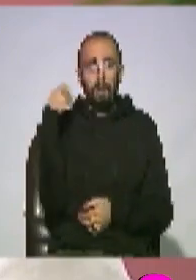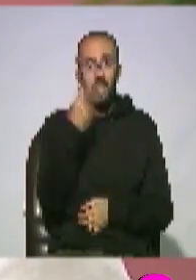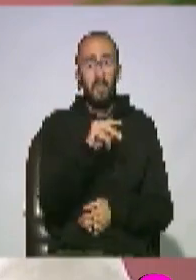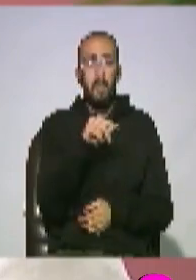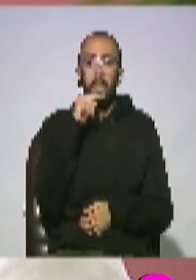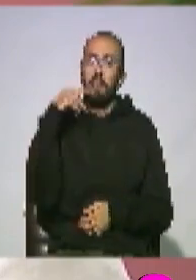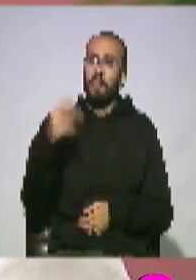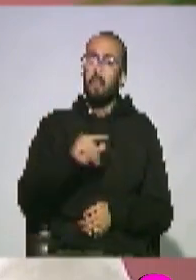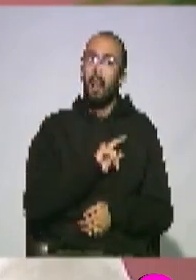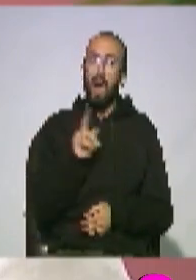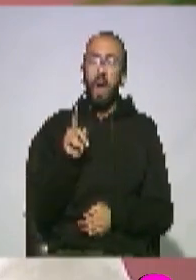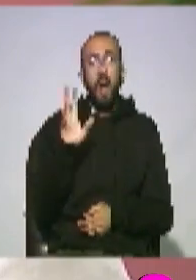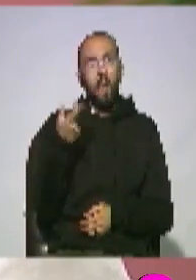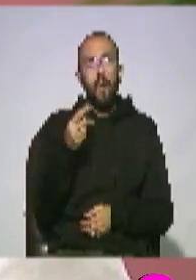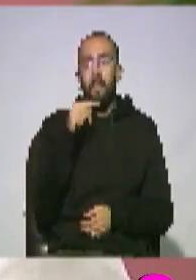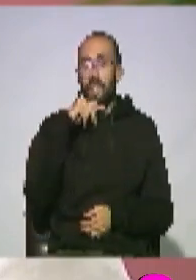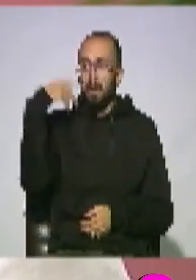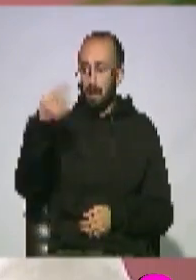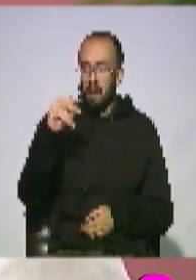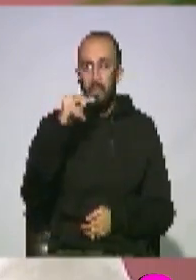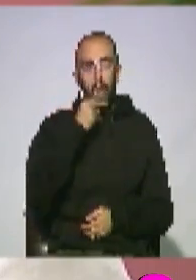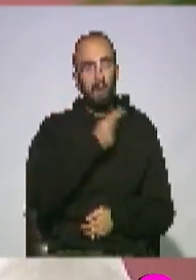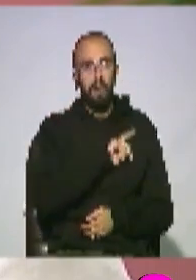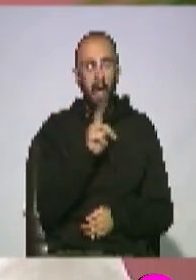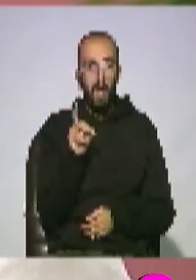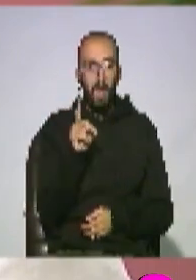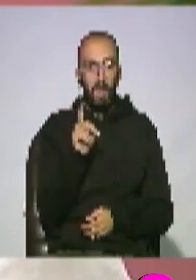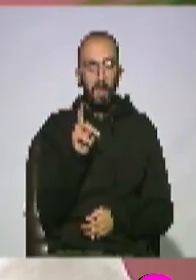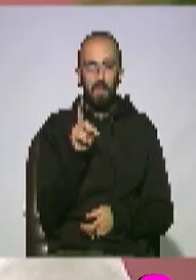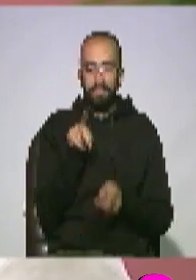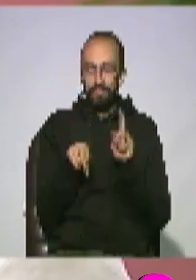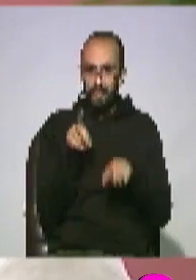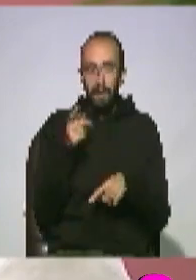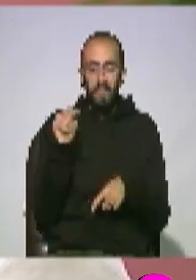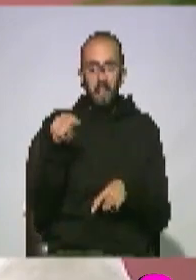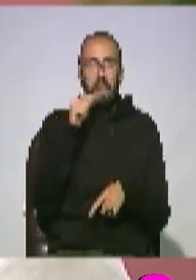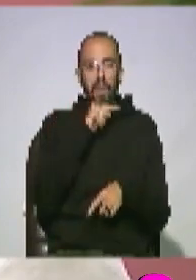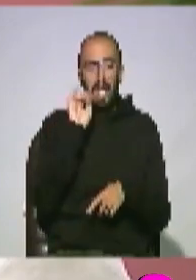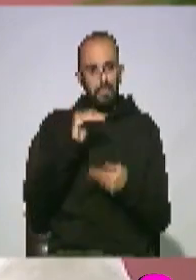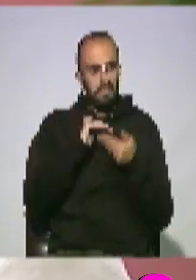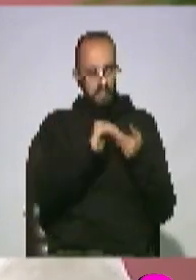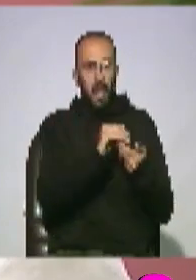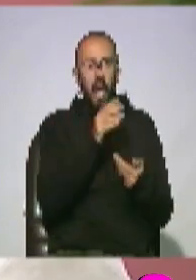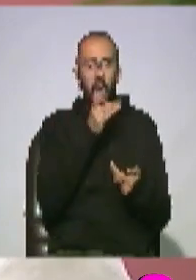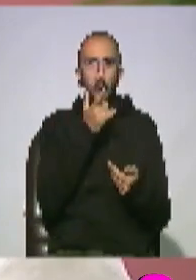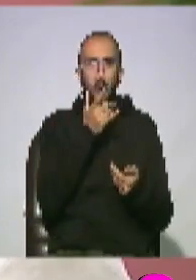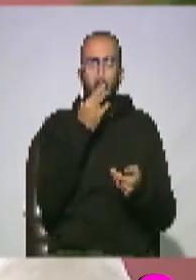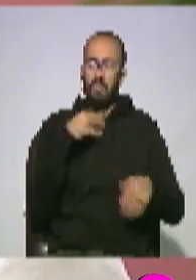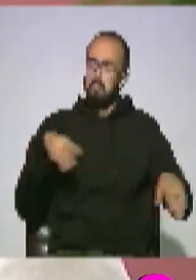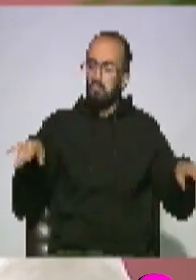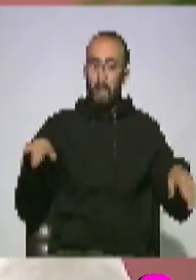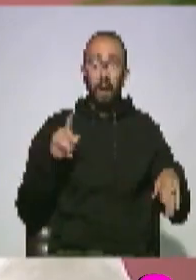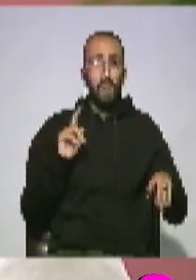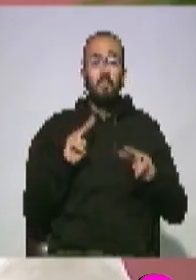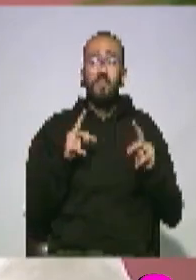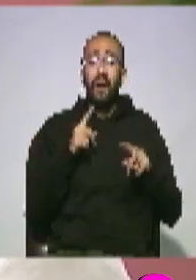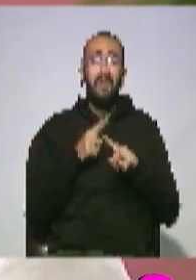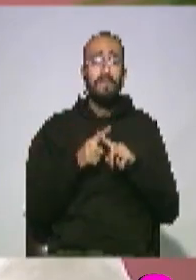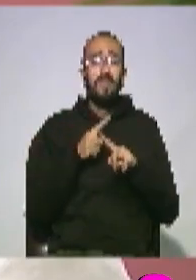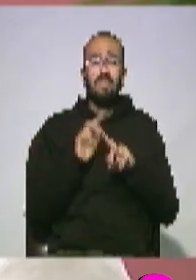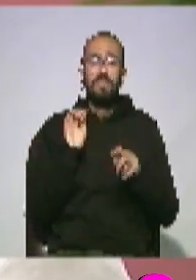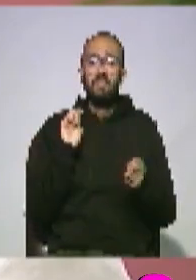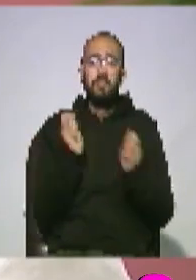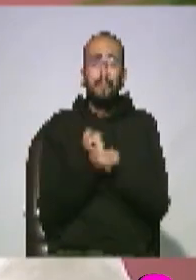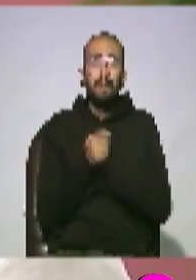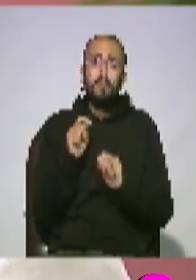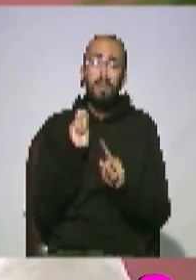والبنت تتضرب، لا البنت هي اللي تقوم تساعد اخوها، اصل بقى لازم البنت تبقى تابع. معتقدات كتير، كلها معتقدات احنا محتاجين